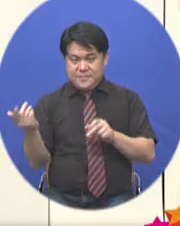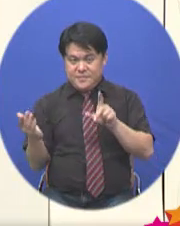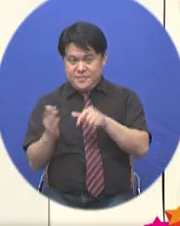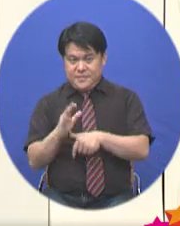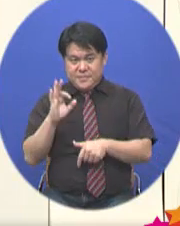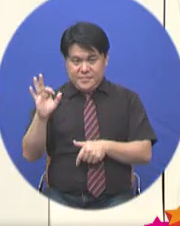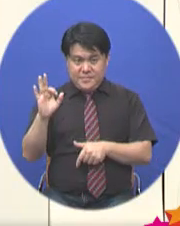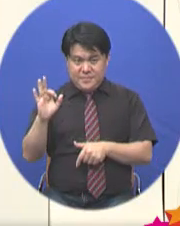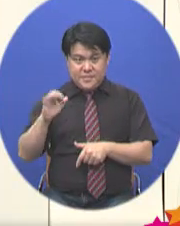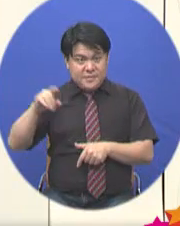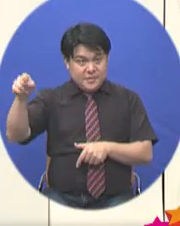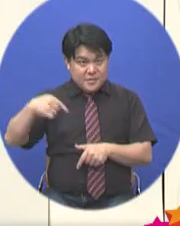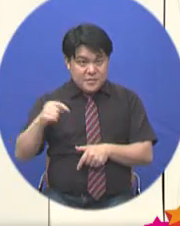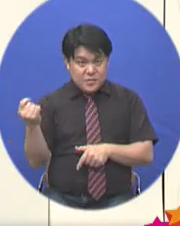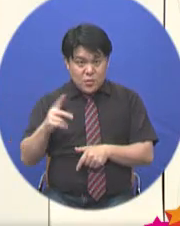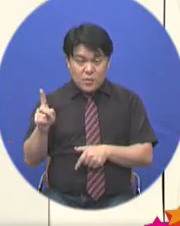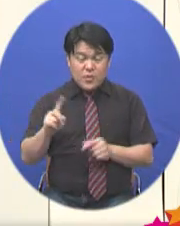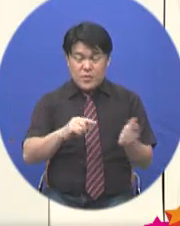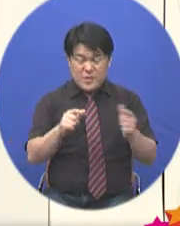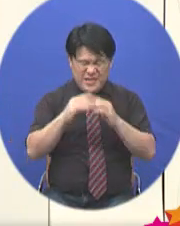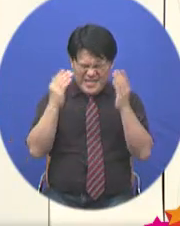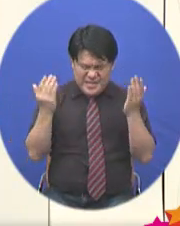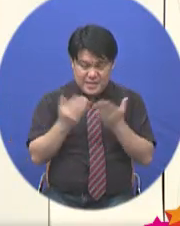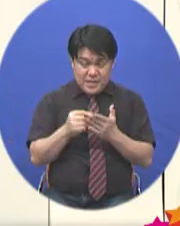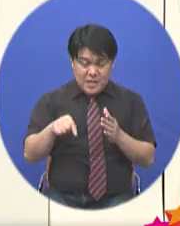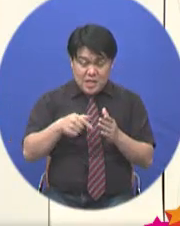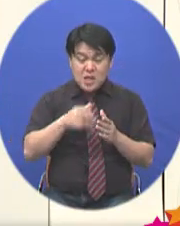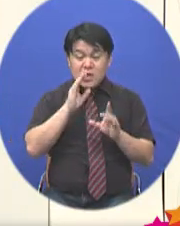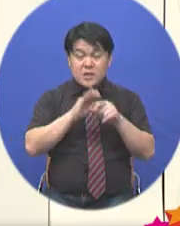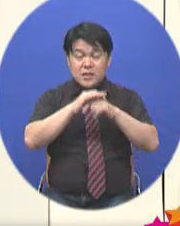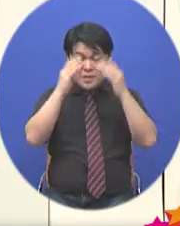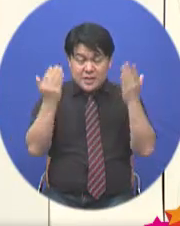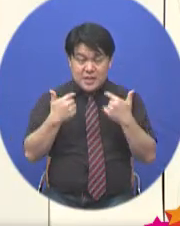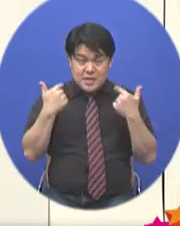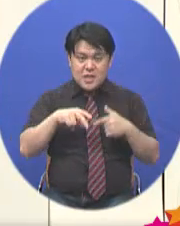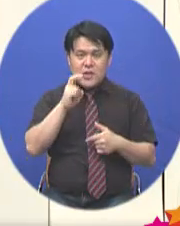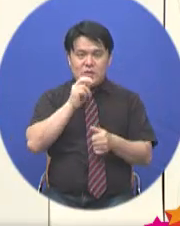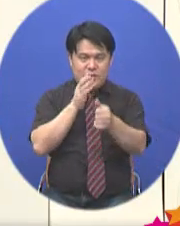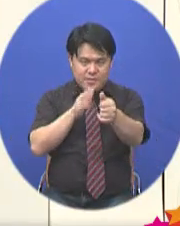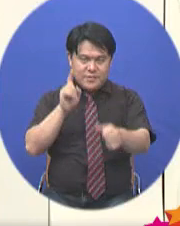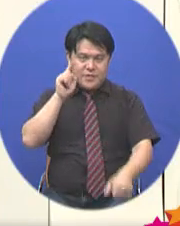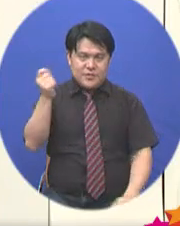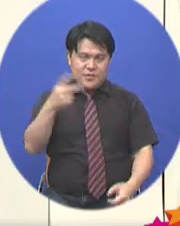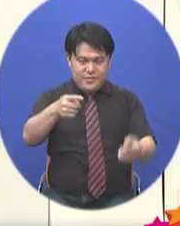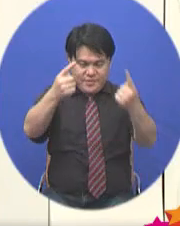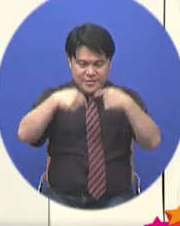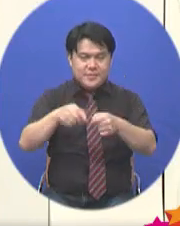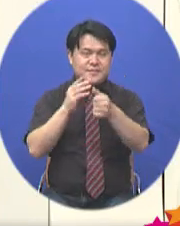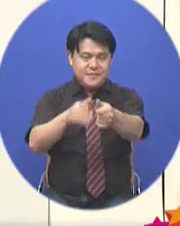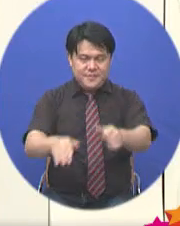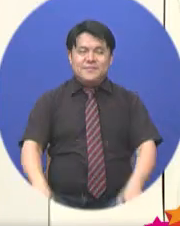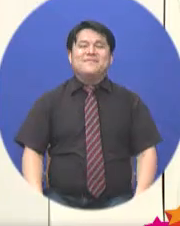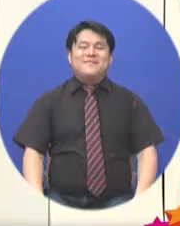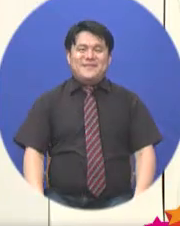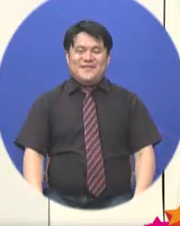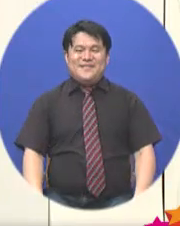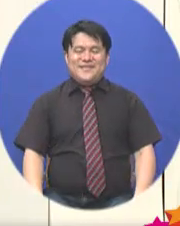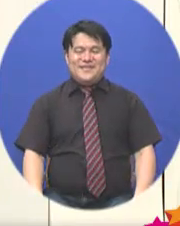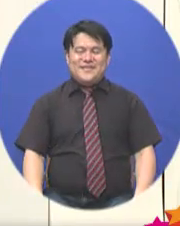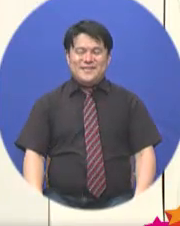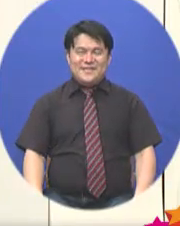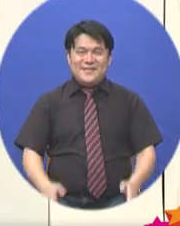저녁 화장실 차 마시는 시간 계속해서 노래를 내일도 하세요. 내일도 또 나오시고 모레도 나오시고 그러세요.